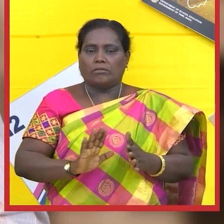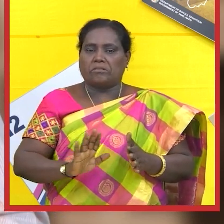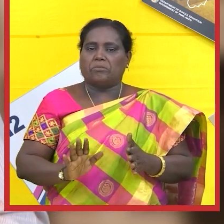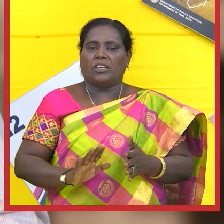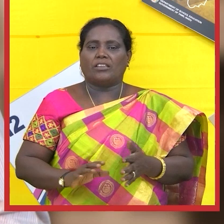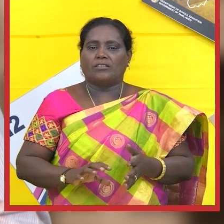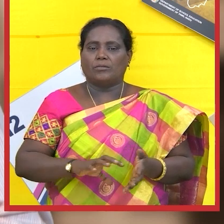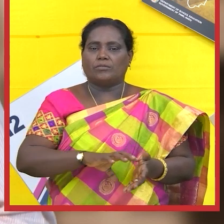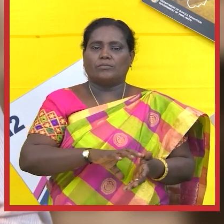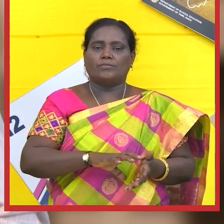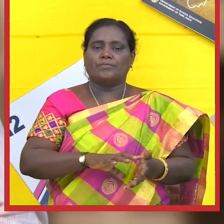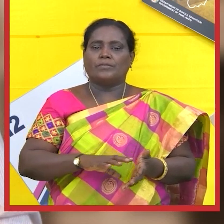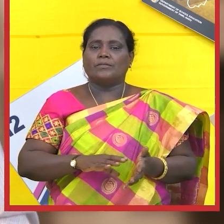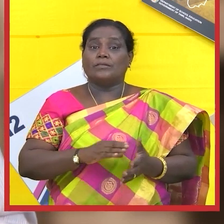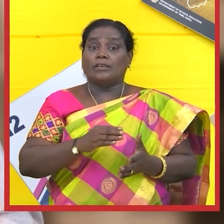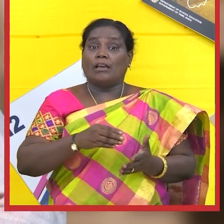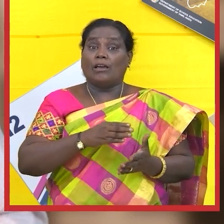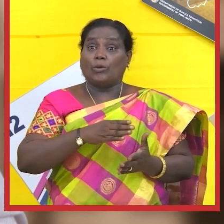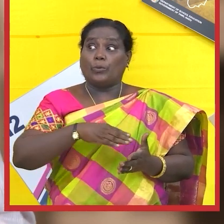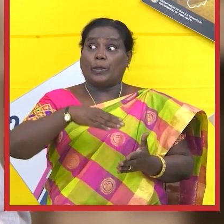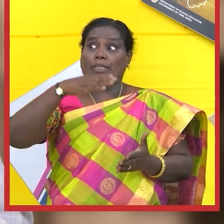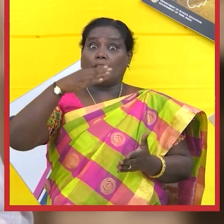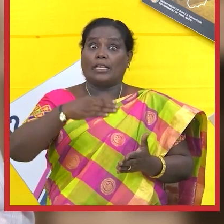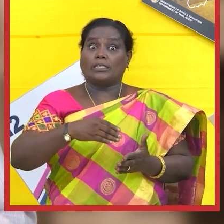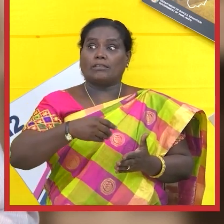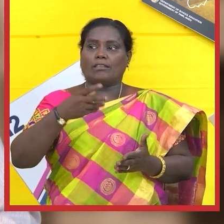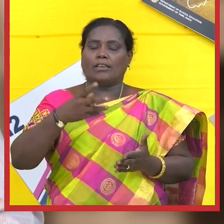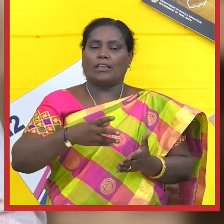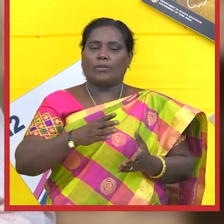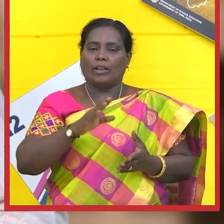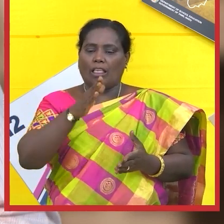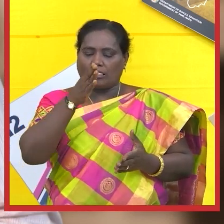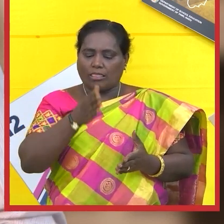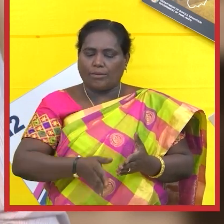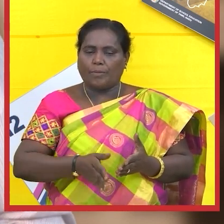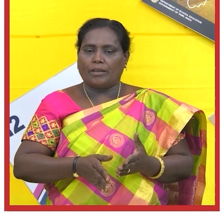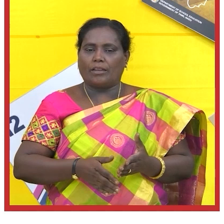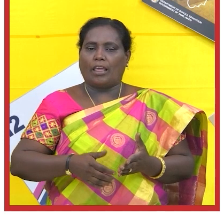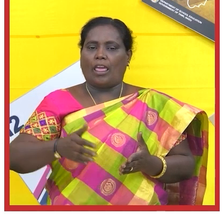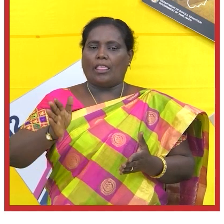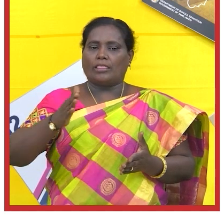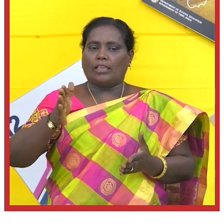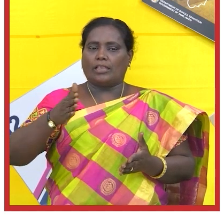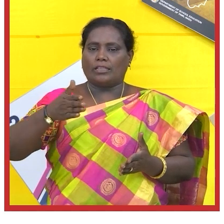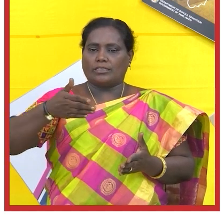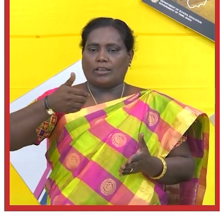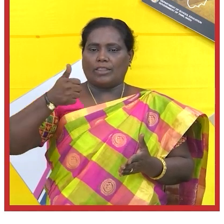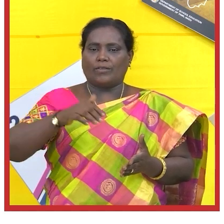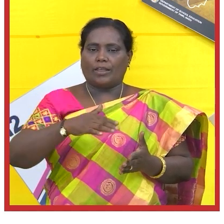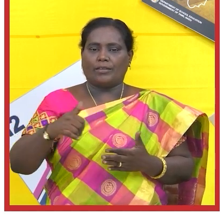முடியாது உயர்ஜாதிக்காரர்கள் அதை தடுப்பார்கள் ஆக நீதிக்கட்சி ஆட்சிக்கு வந்தவுடன் பொது